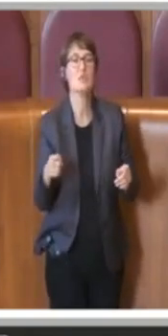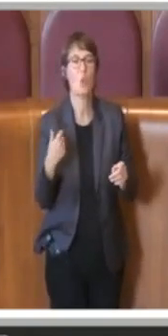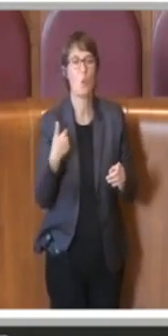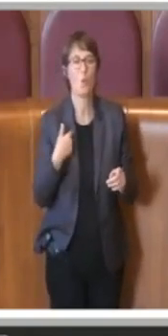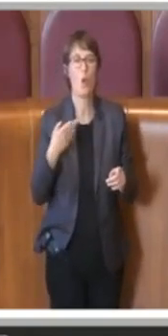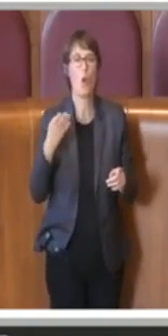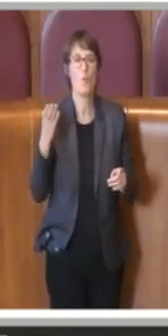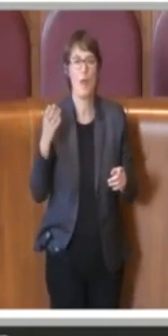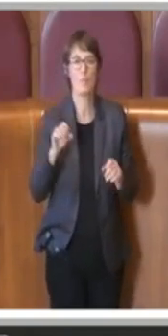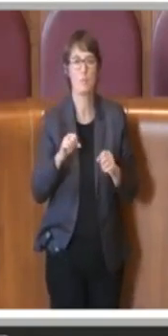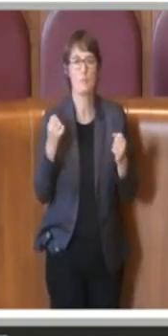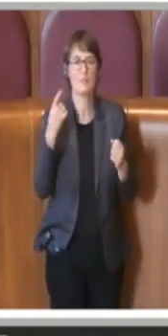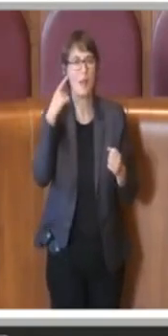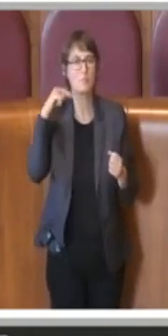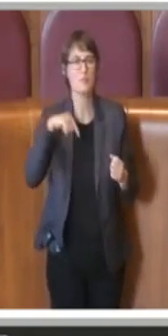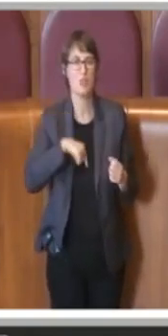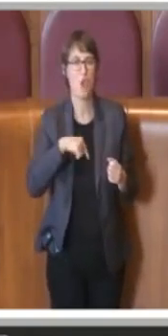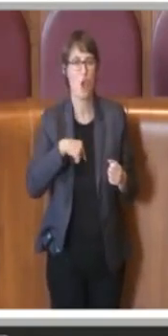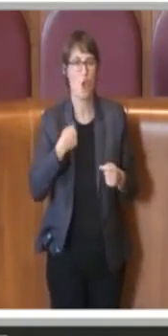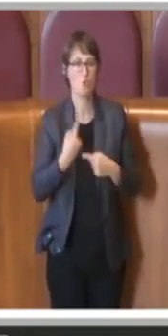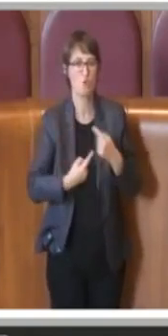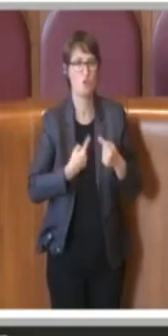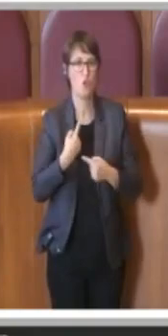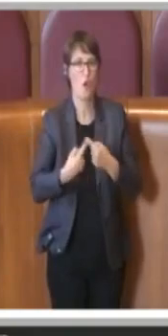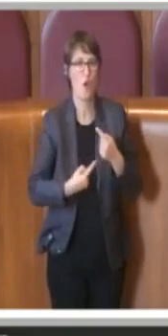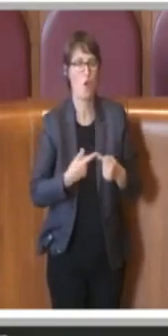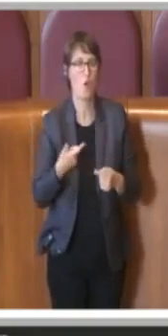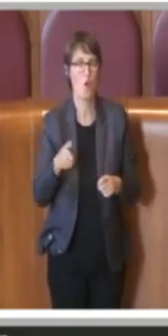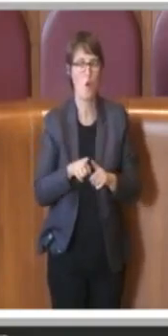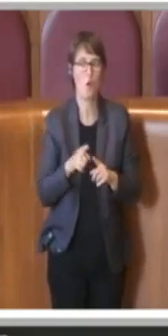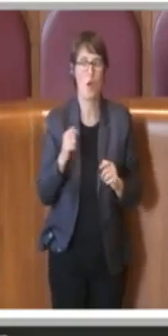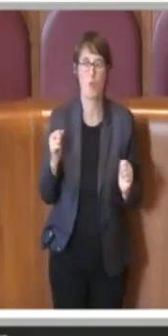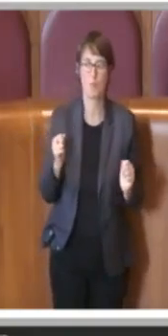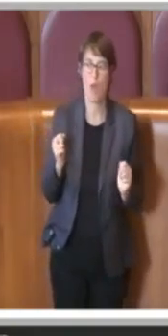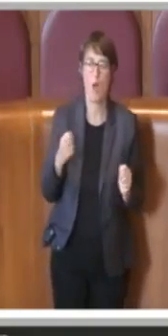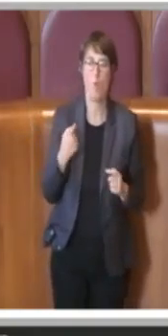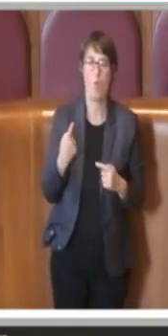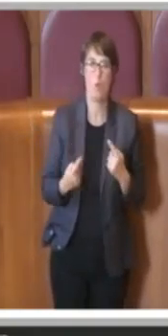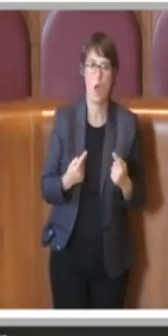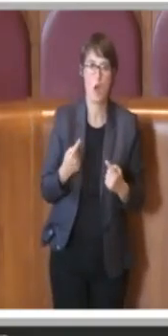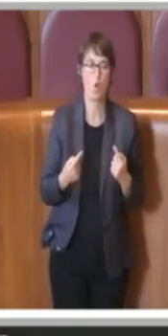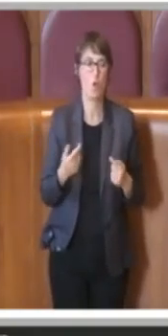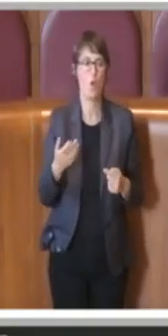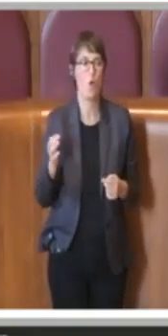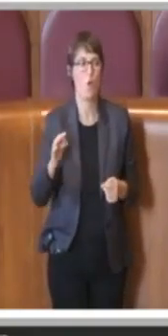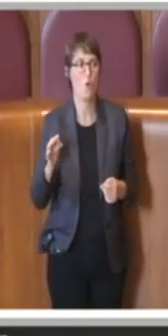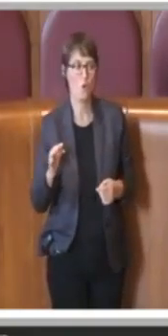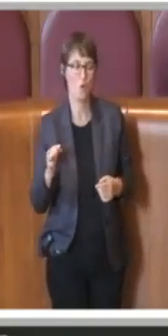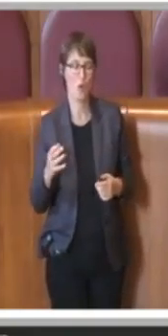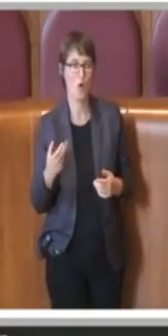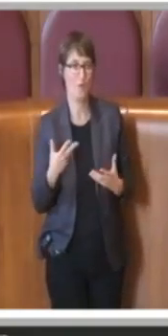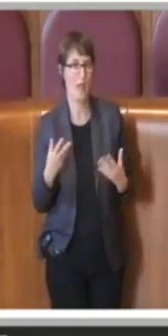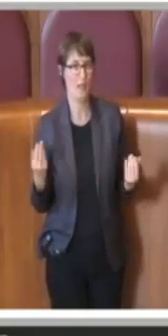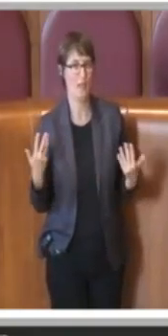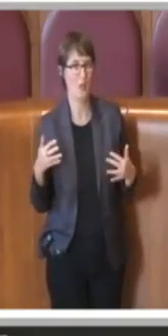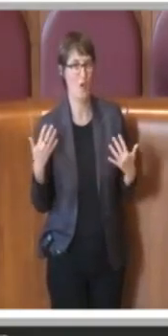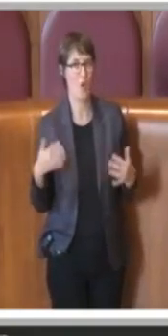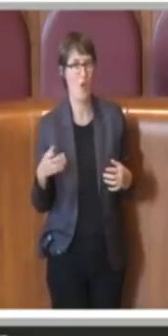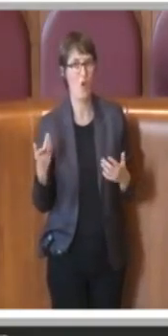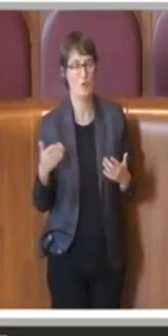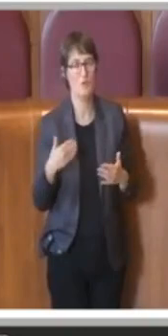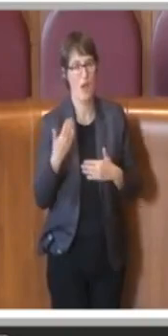ai corsi sportivi e comunque la paura che ha lasciato e lascerà questa pandemia